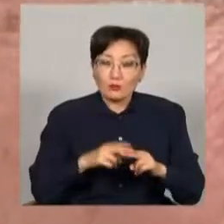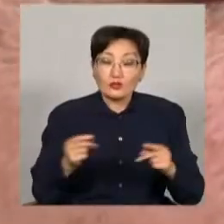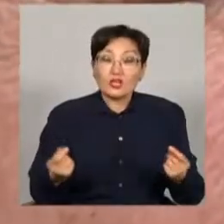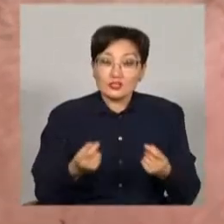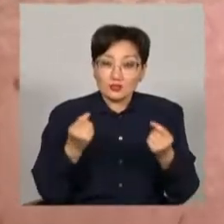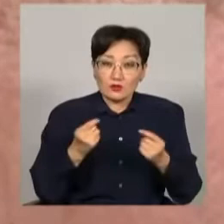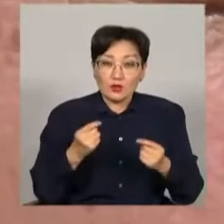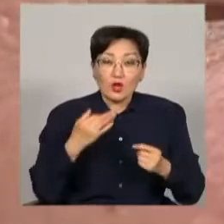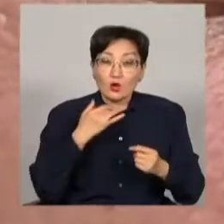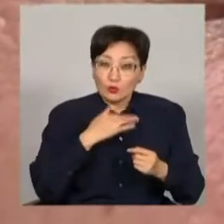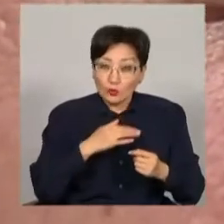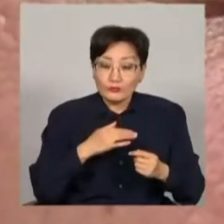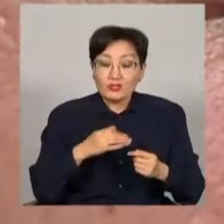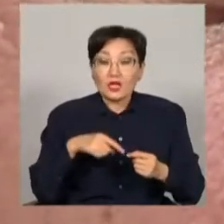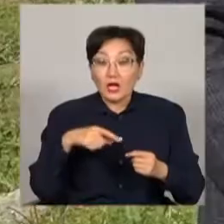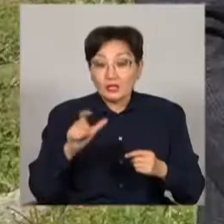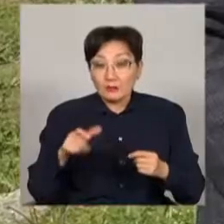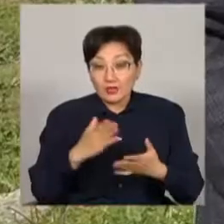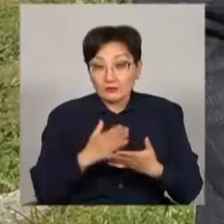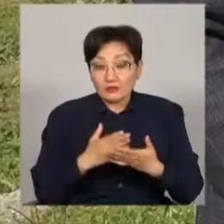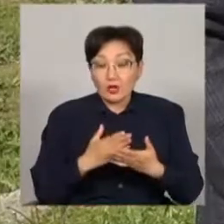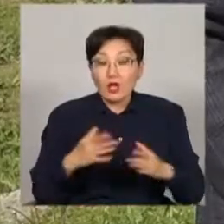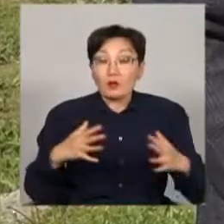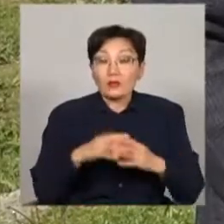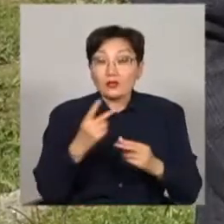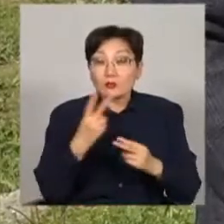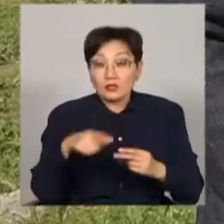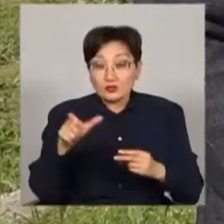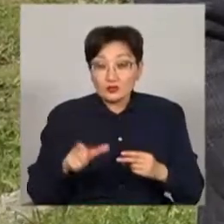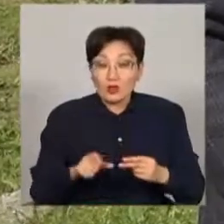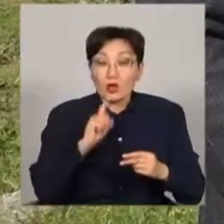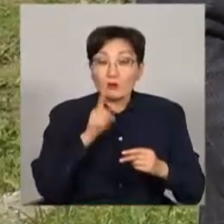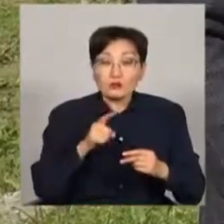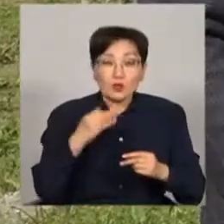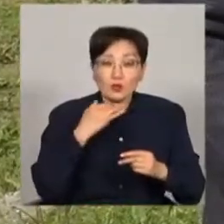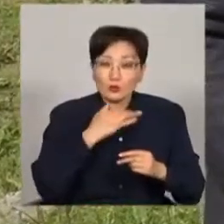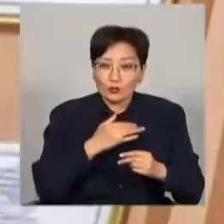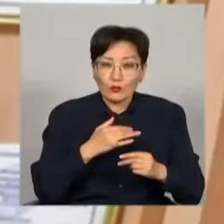де, көп дейтіндер де бар. Бірақ майдан көрген ардагер бір жылдың ішінде көп нәрсені үйренуге болады деген